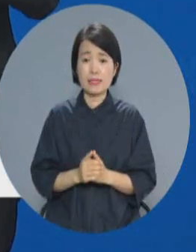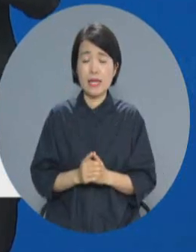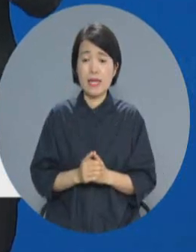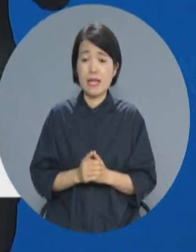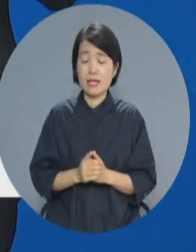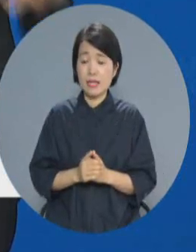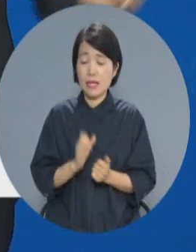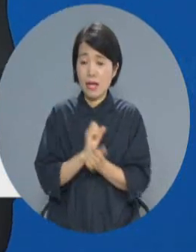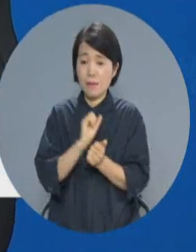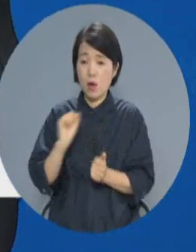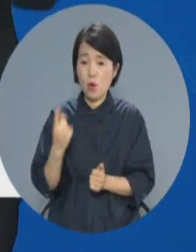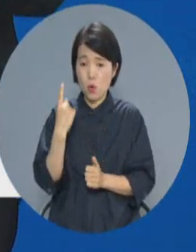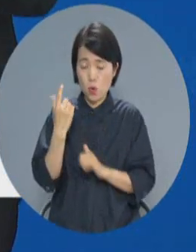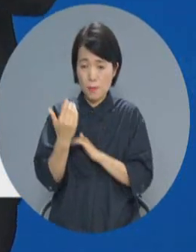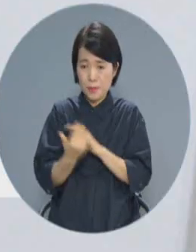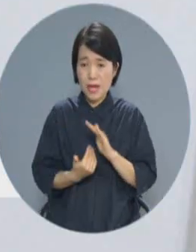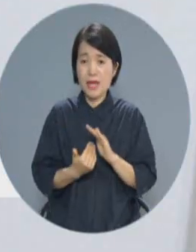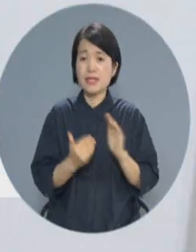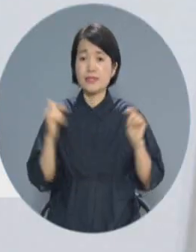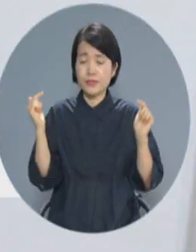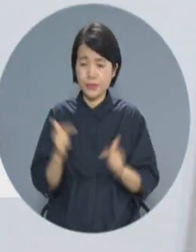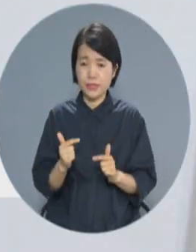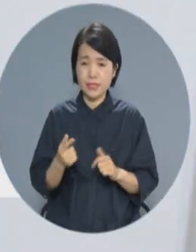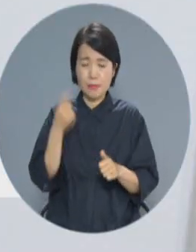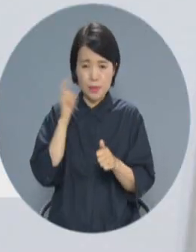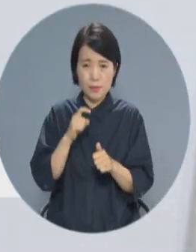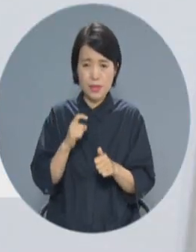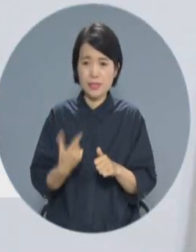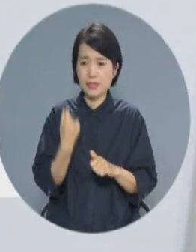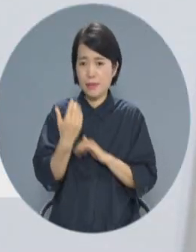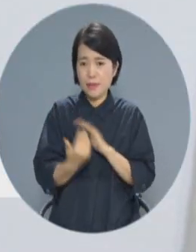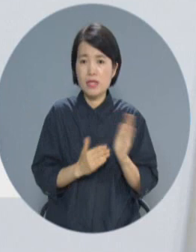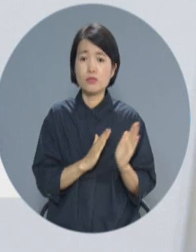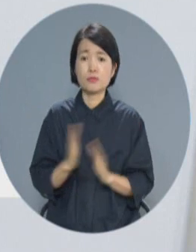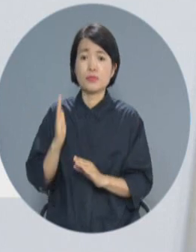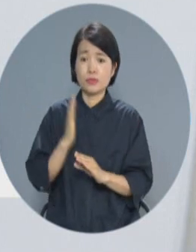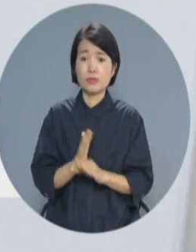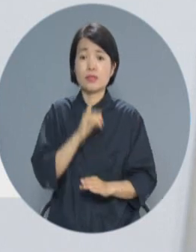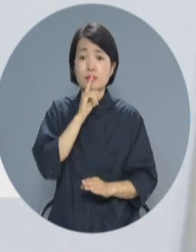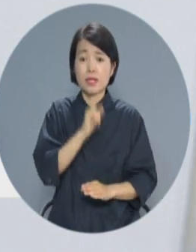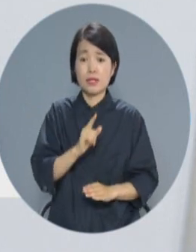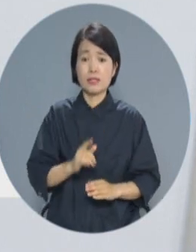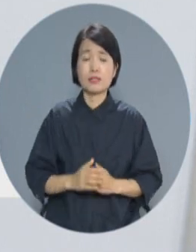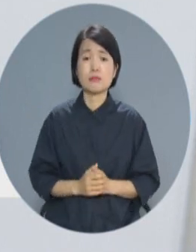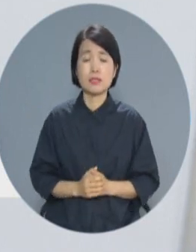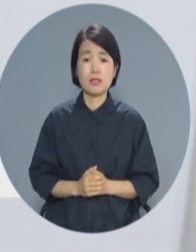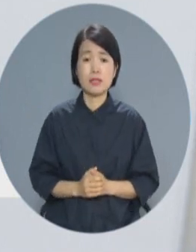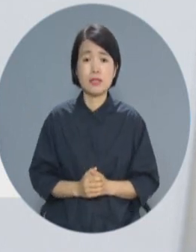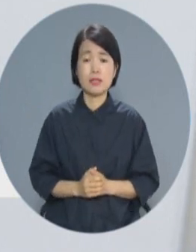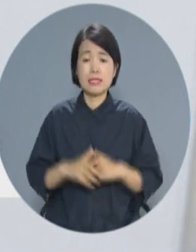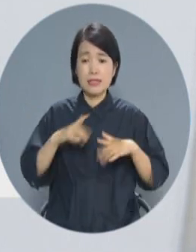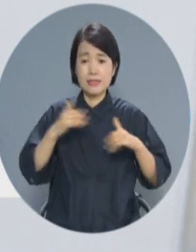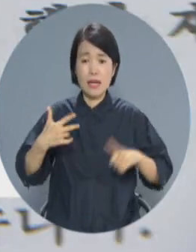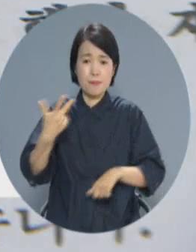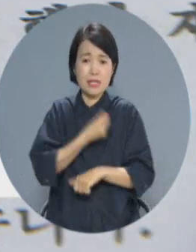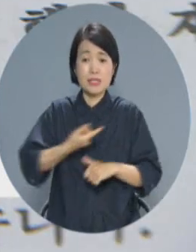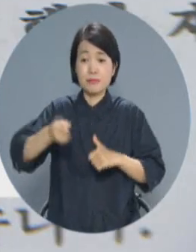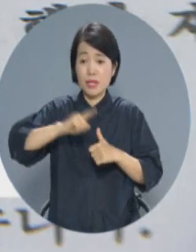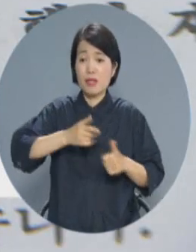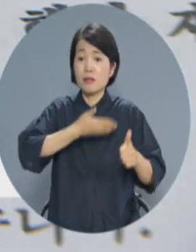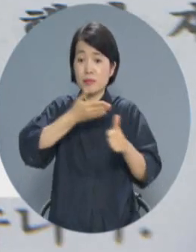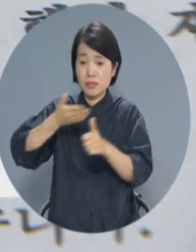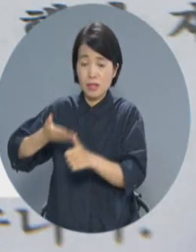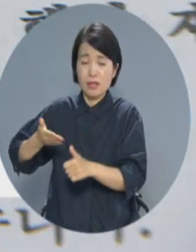확산 요인을 사전에 억제하고 확진자 급증에 선제적으로 대비하고 있다고 밝혔습니다. 도민들도 백신 접종에